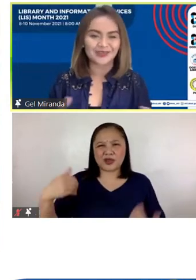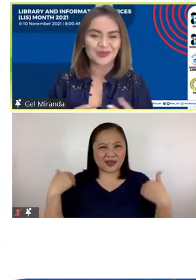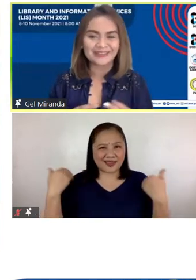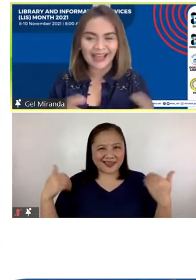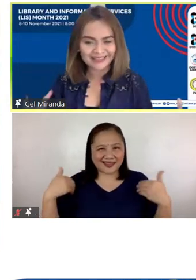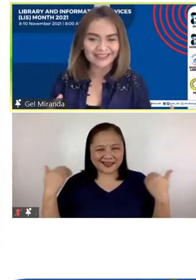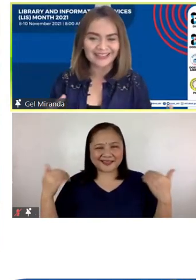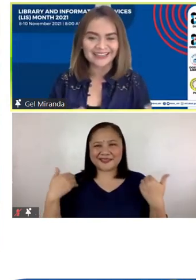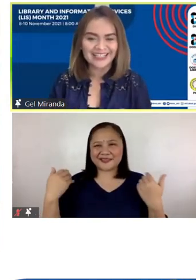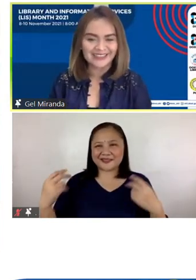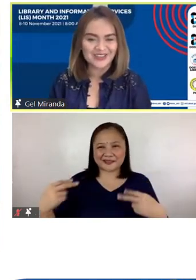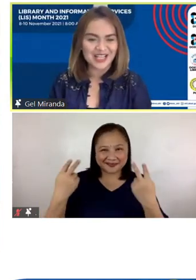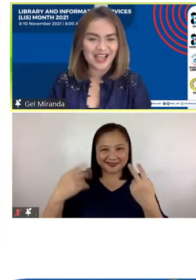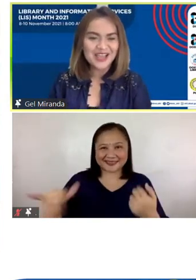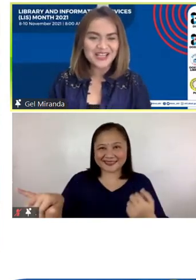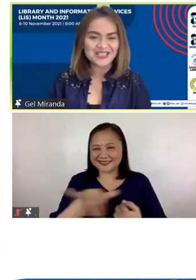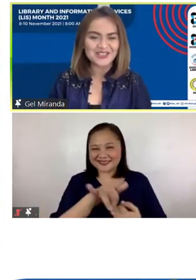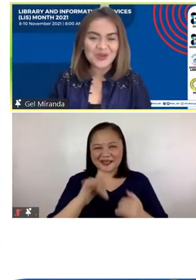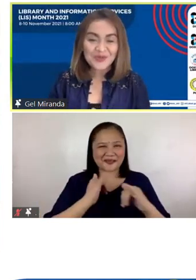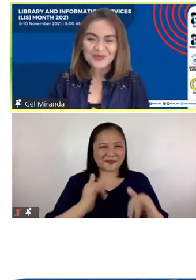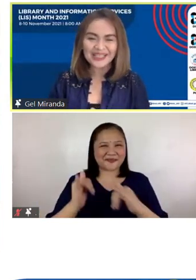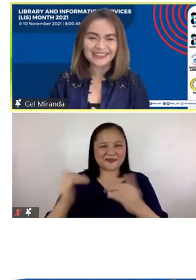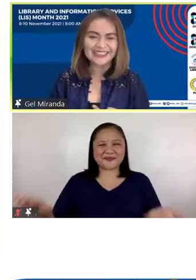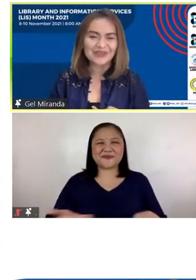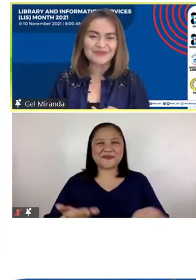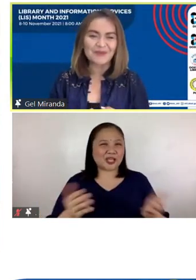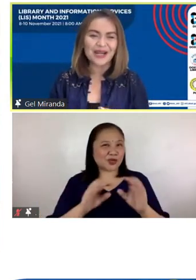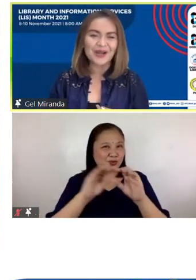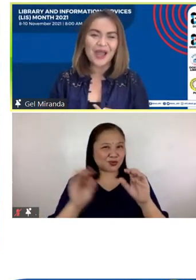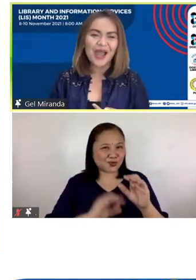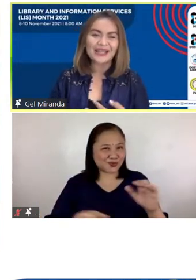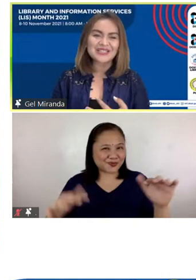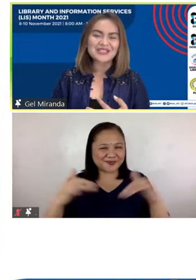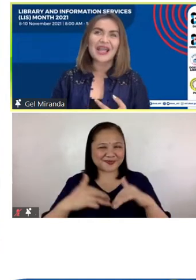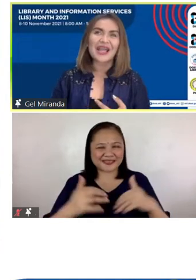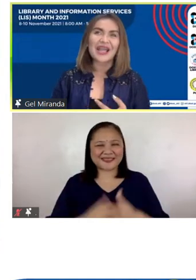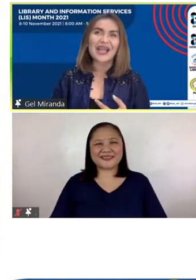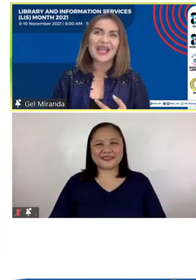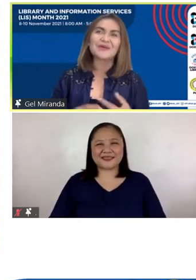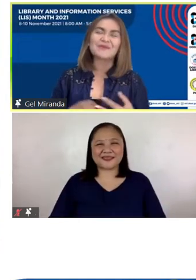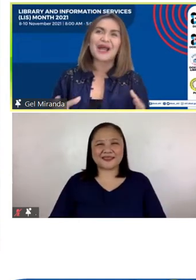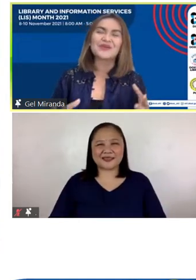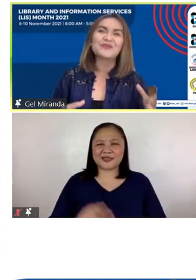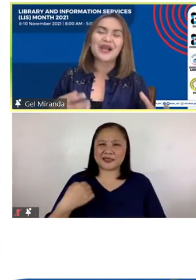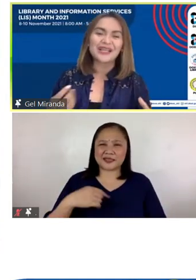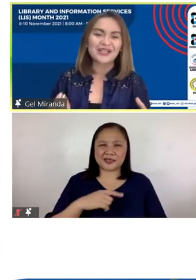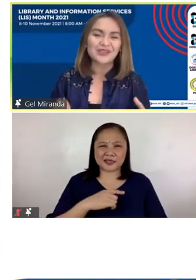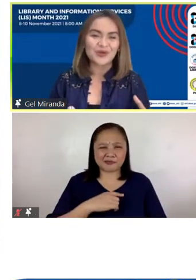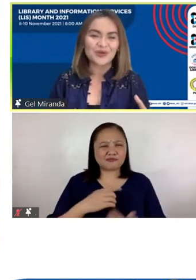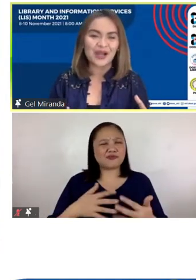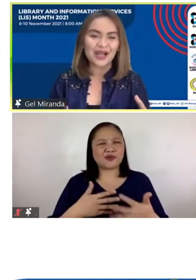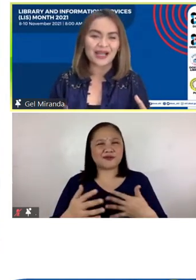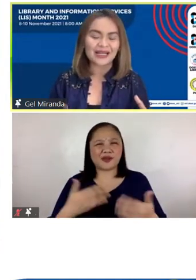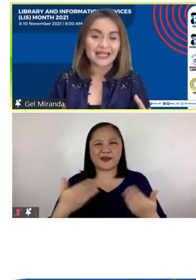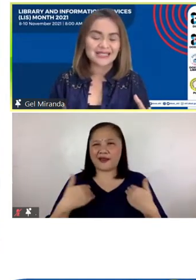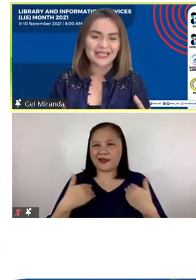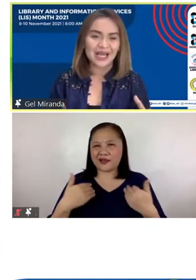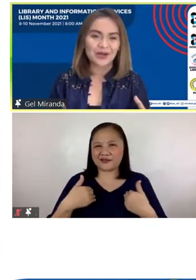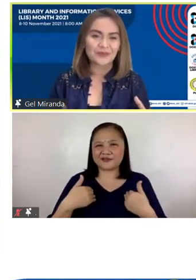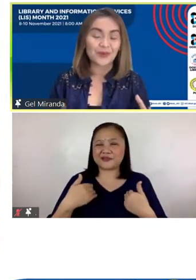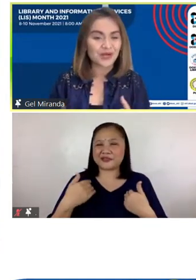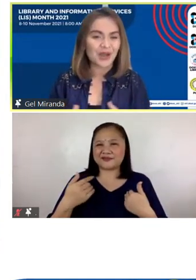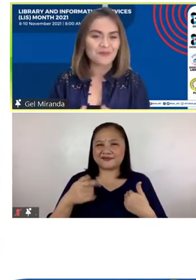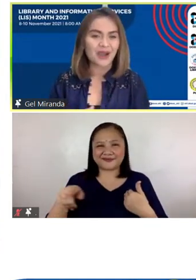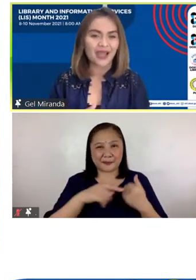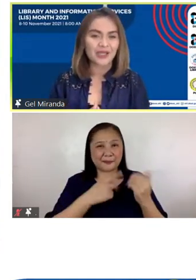na katulad natin na nandito sa Zoom meeting, 'di ba? Parang at least kahit pa paano, kung yung mga ganitong mga klase